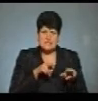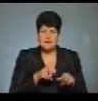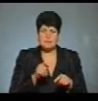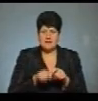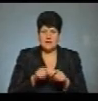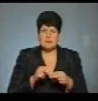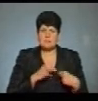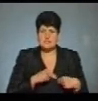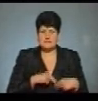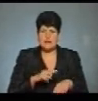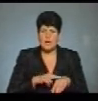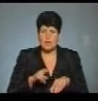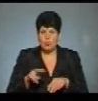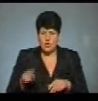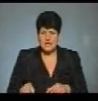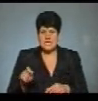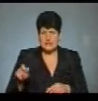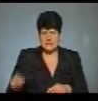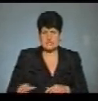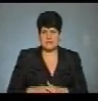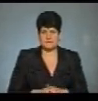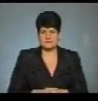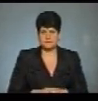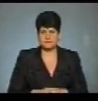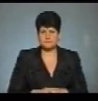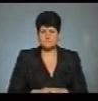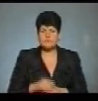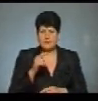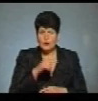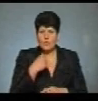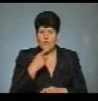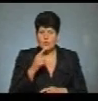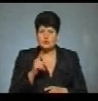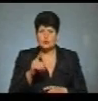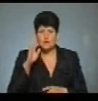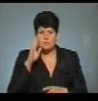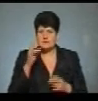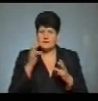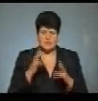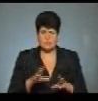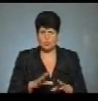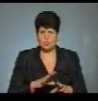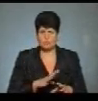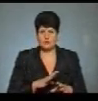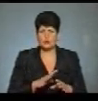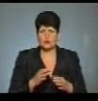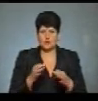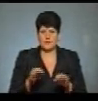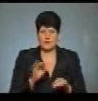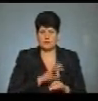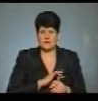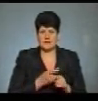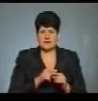поліції, повідомив речник Нацполіції в області Сергій Крета. За його словами, хлопцеві не потрібно було мати дозвіл на користування